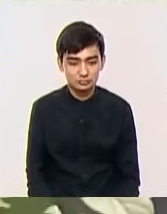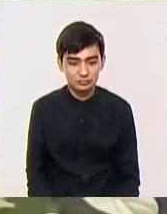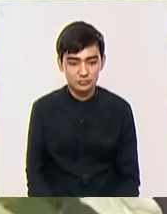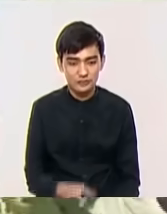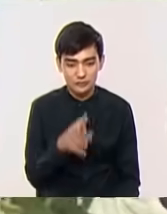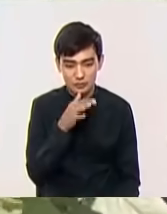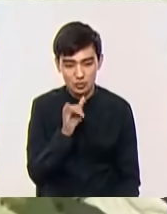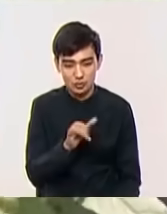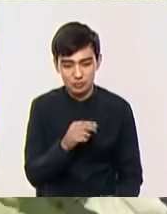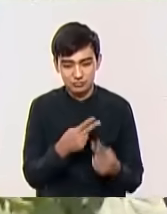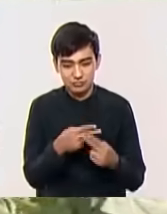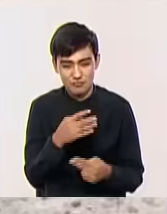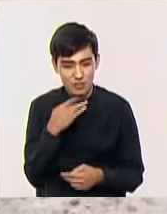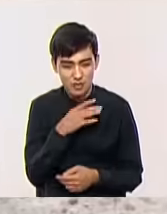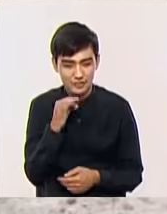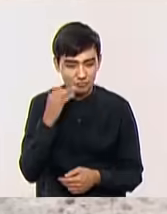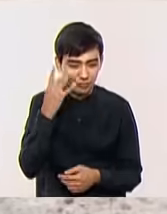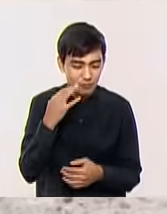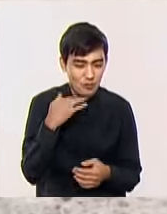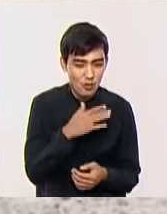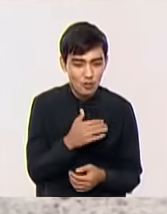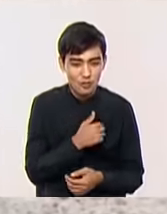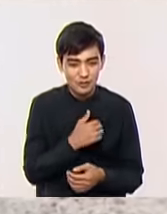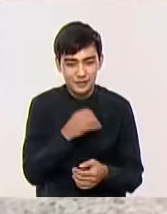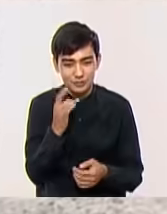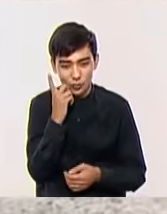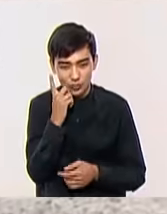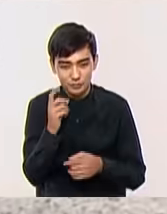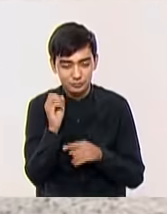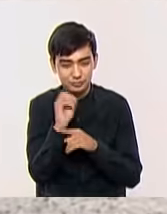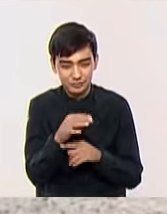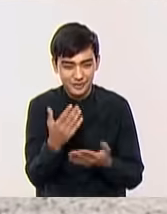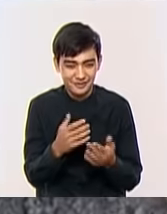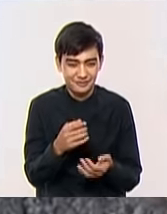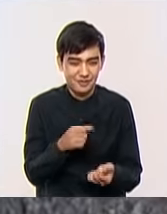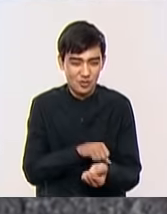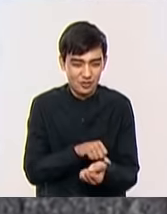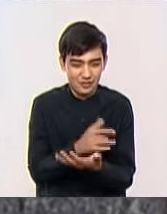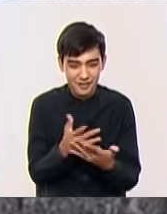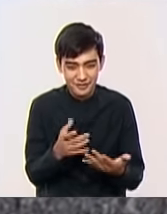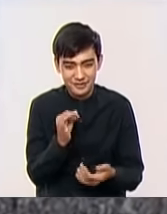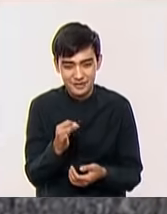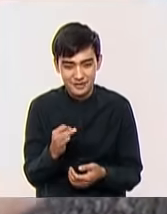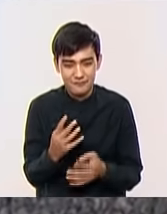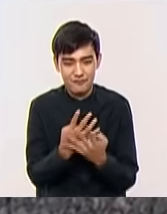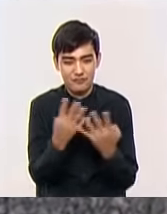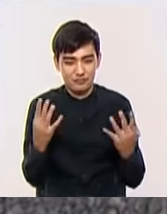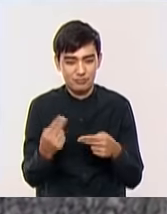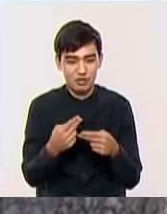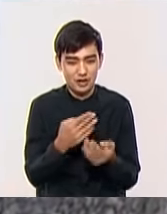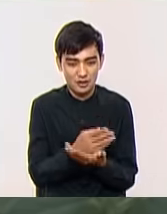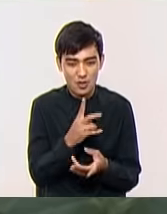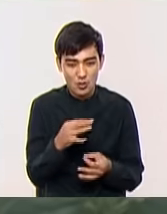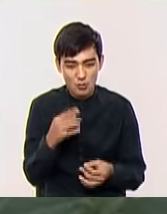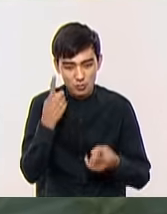Времени у осужденных много, фантазий тоже. Перебрасывать сотовые телефоны и наркотики сейчас мешают высокие заборы. Но